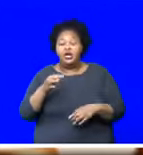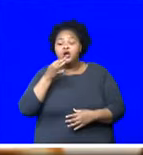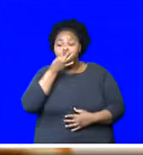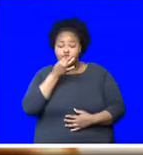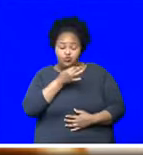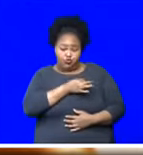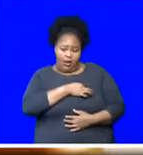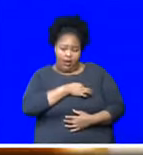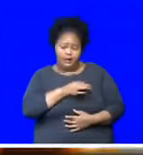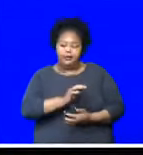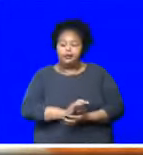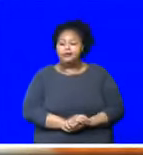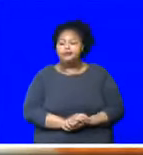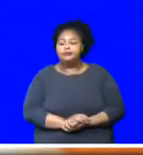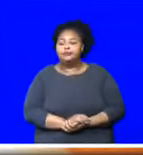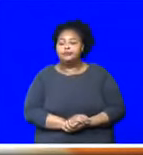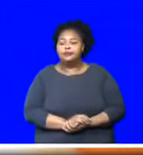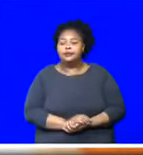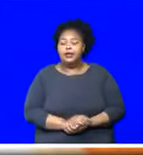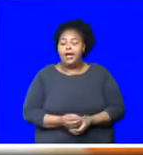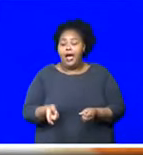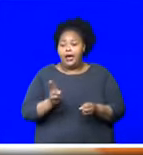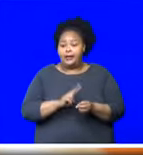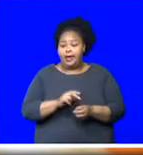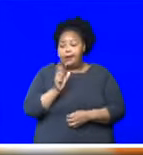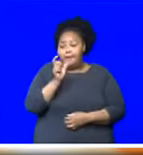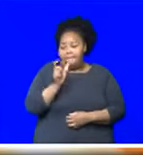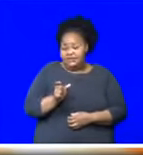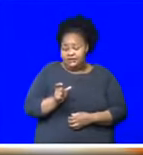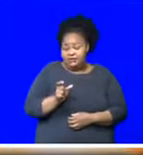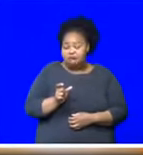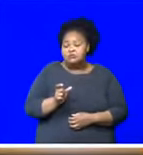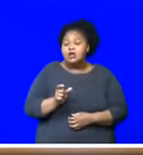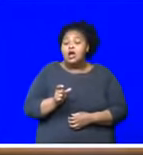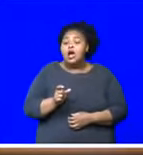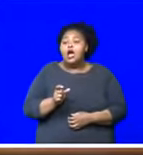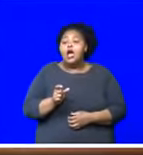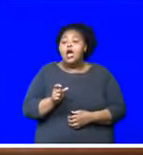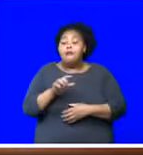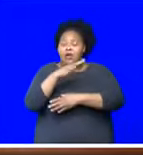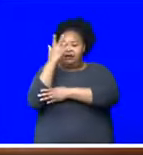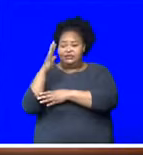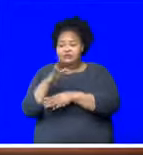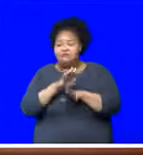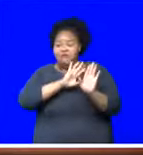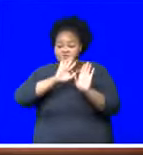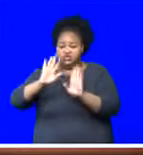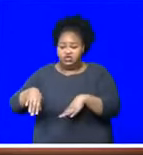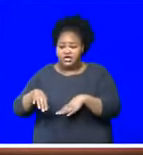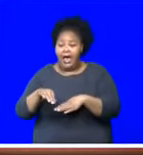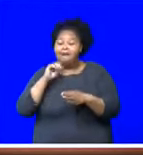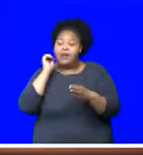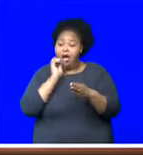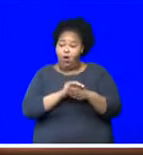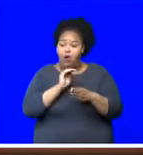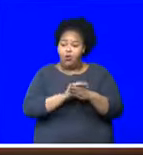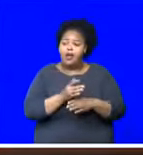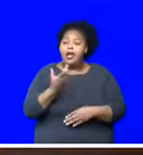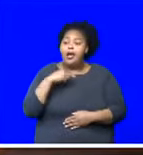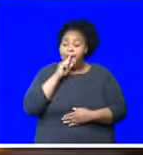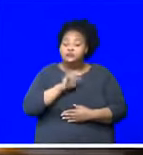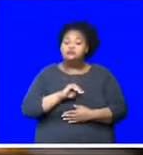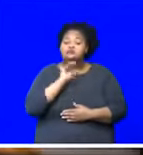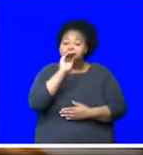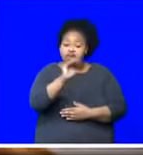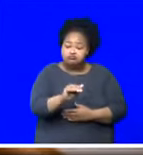lokwavela ukuthi umufi bamshiya letigangeni yasaphila noko kwavakala ngakusasa ukuthi ubese